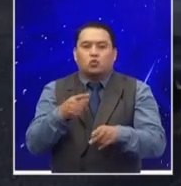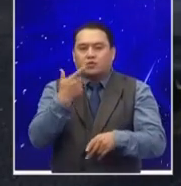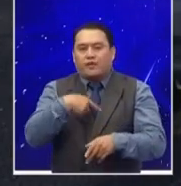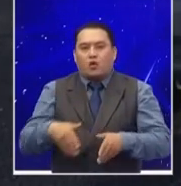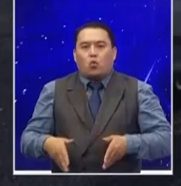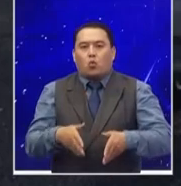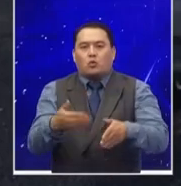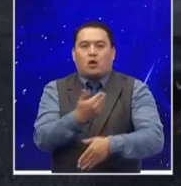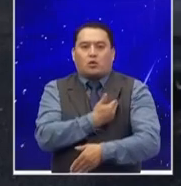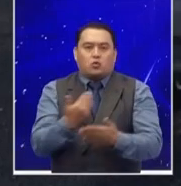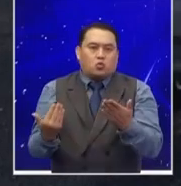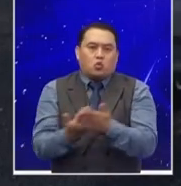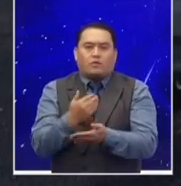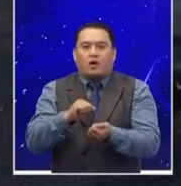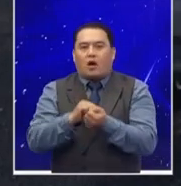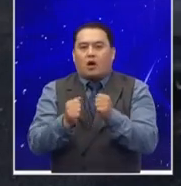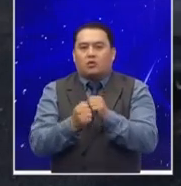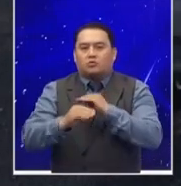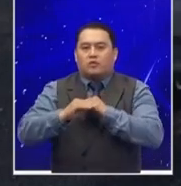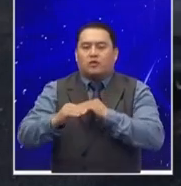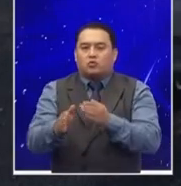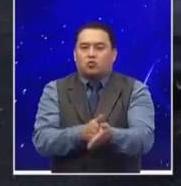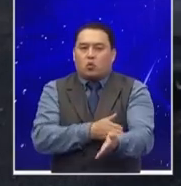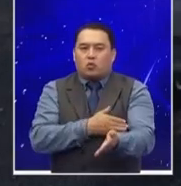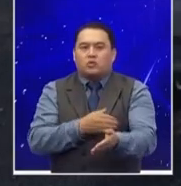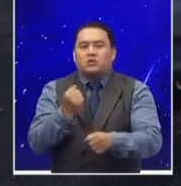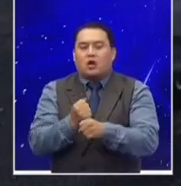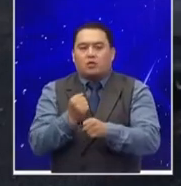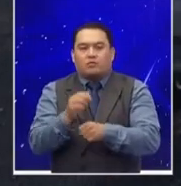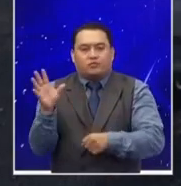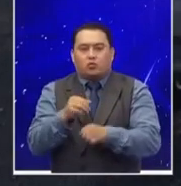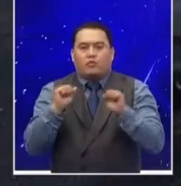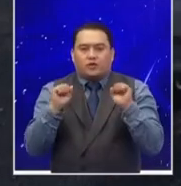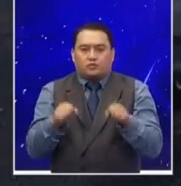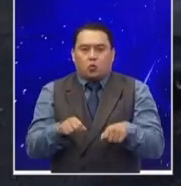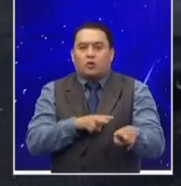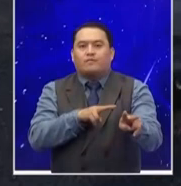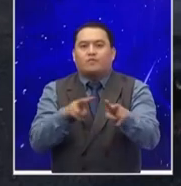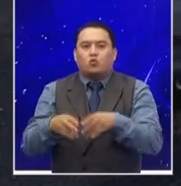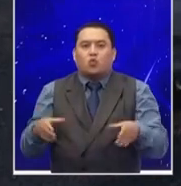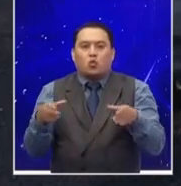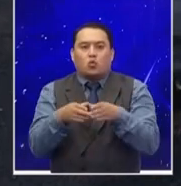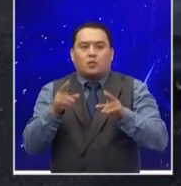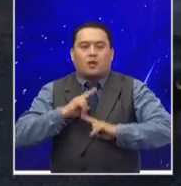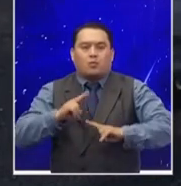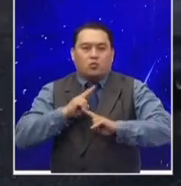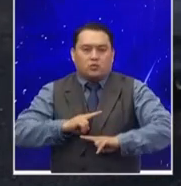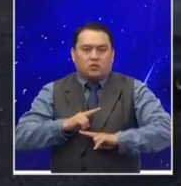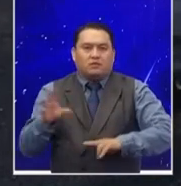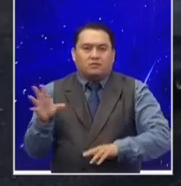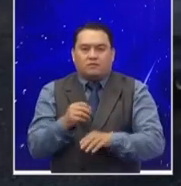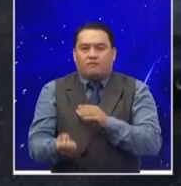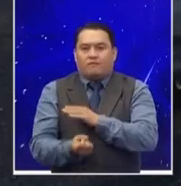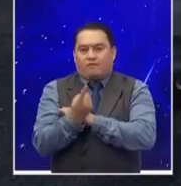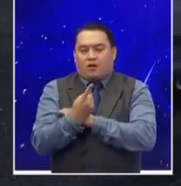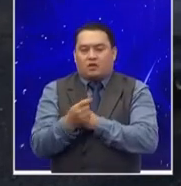улицах и хотят, чтобы новый асфальт прослужил им долго. Для этого мы делаем все возможное. Нами ведется мониторинг работы подрядчиков. Все